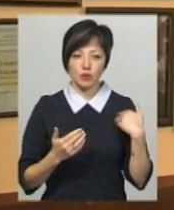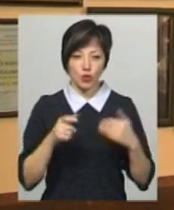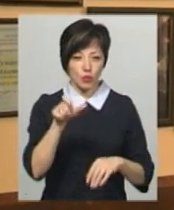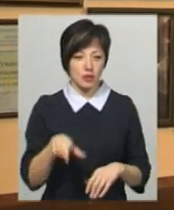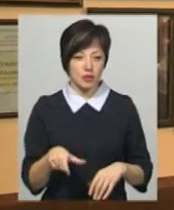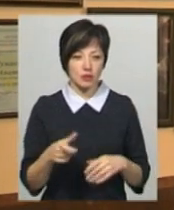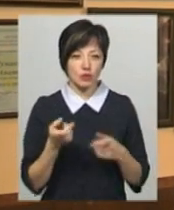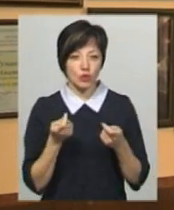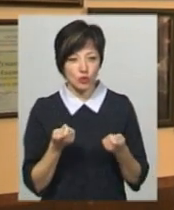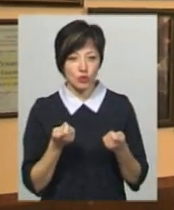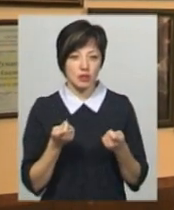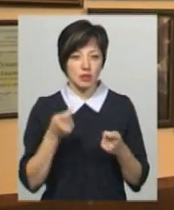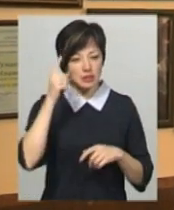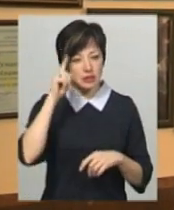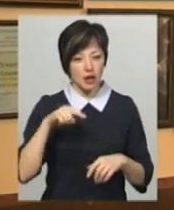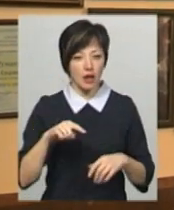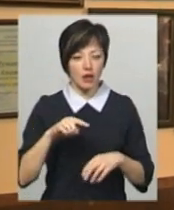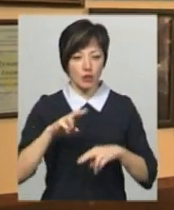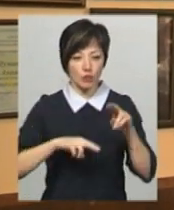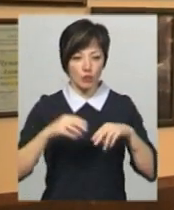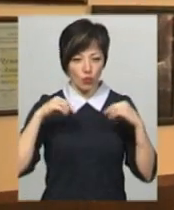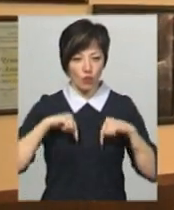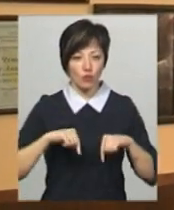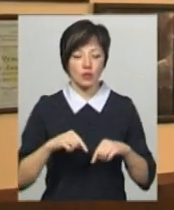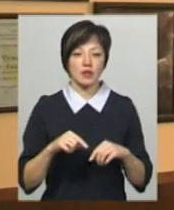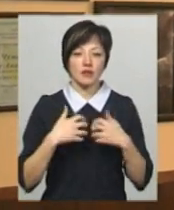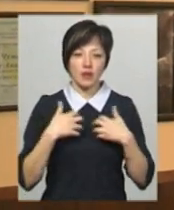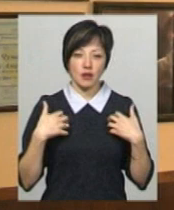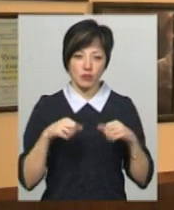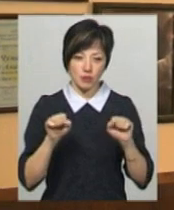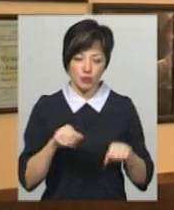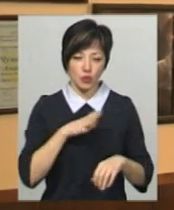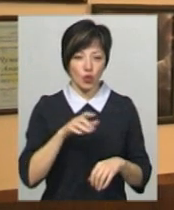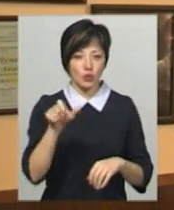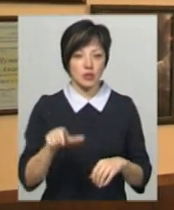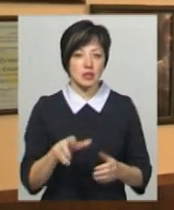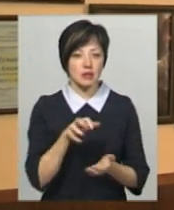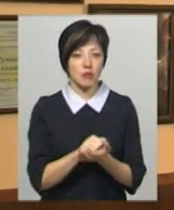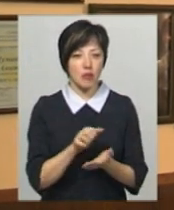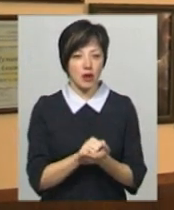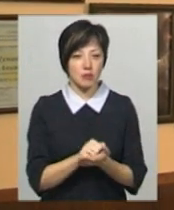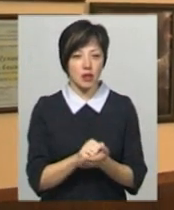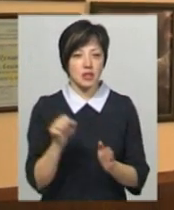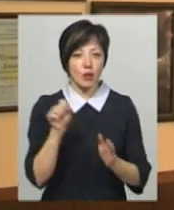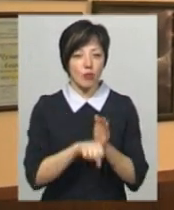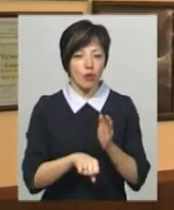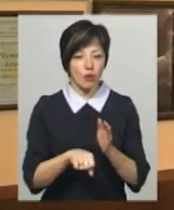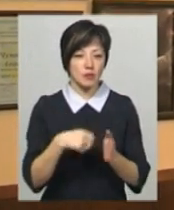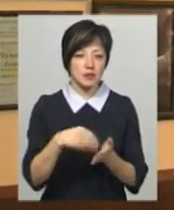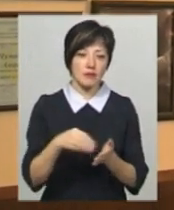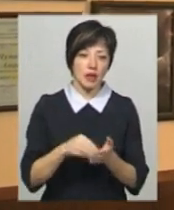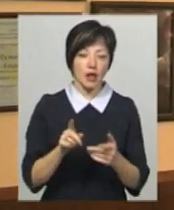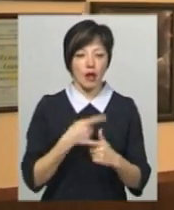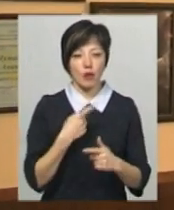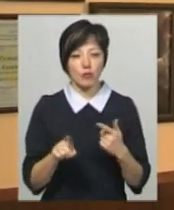якась, хоч трошки знає анатомію тварини. Це міг бути людина, яка займається забоєм скота, свиней,